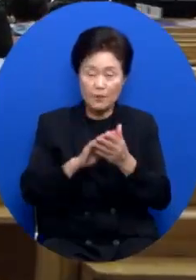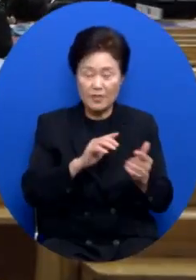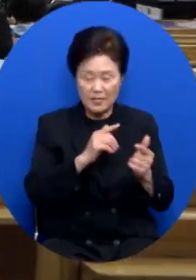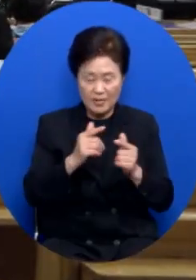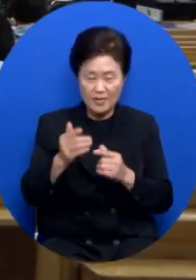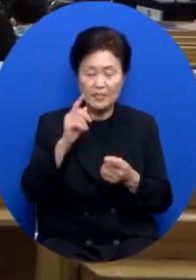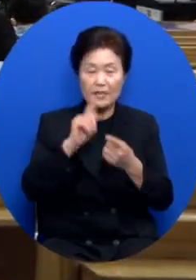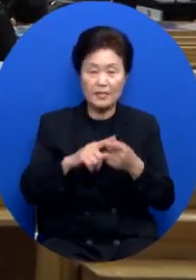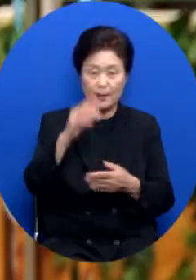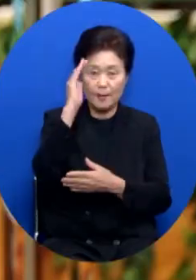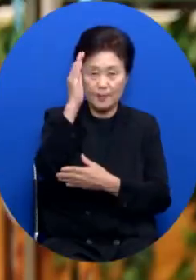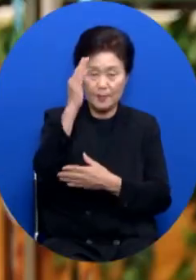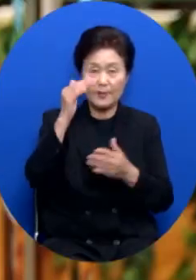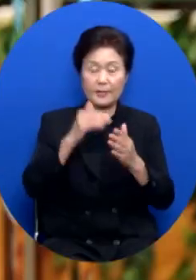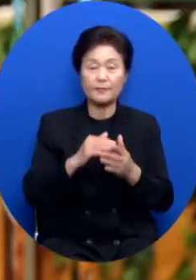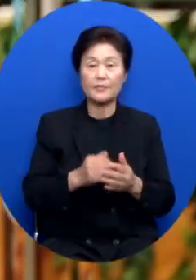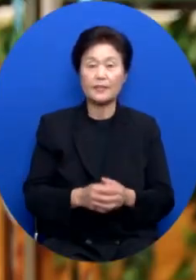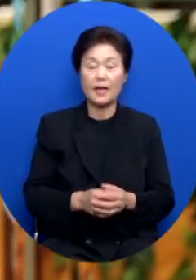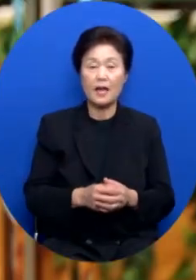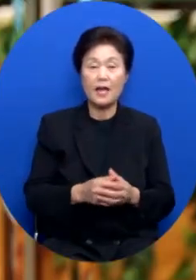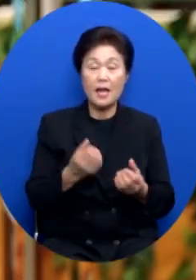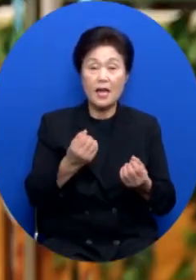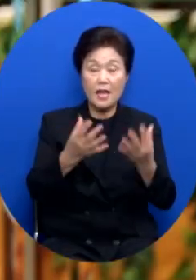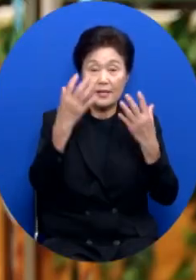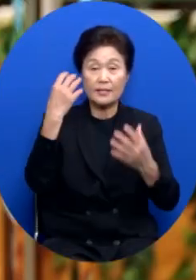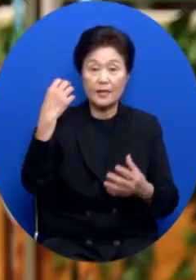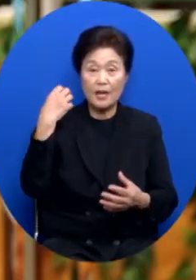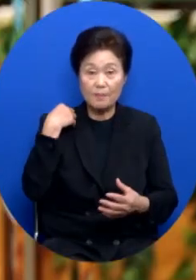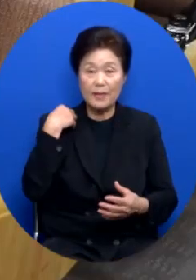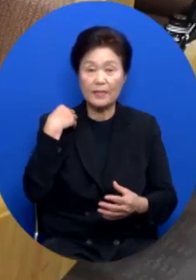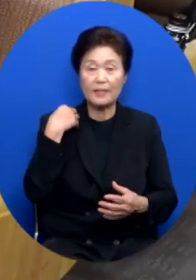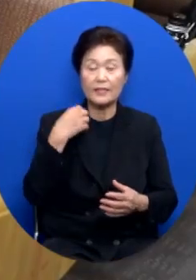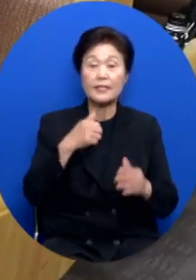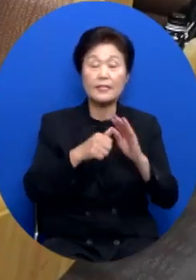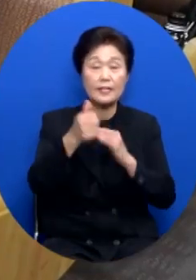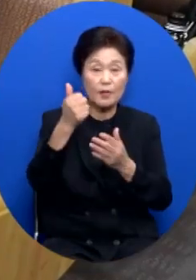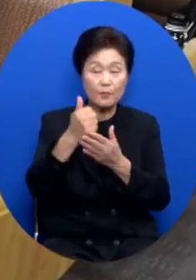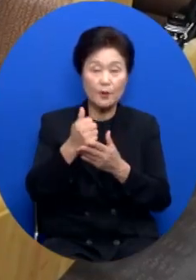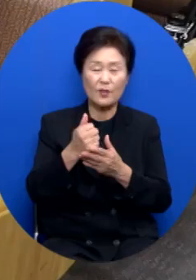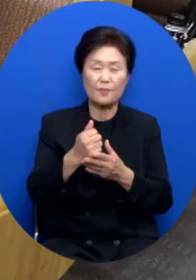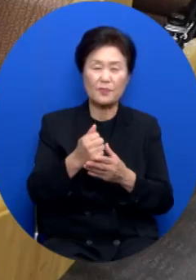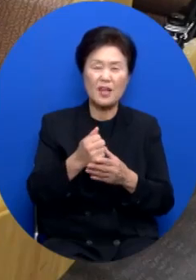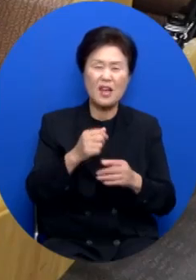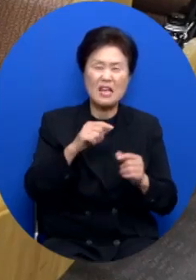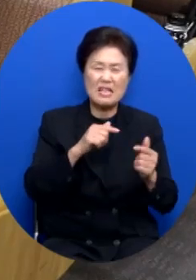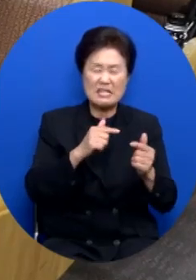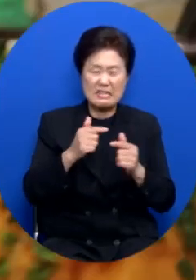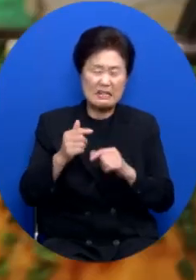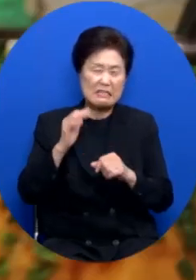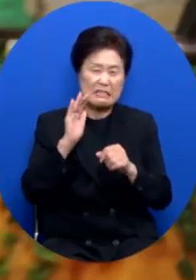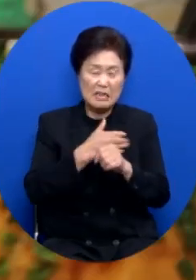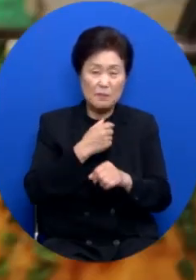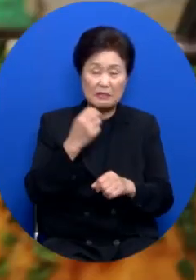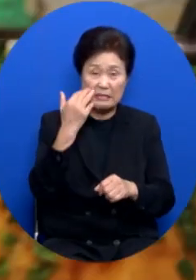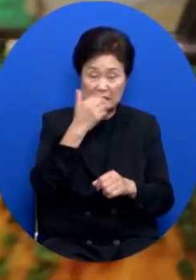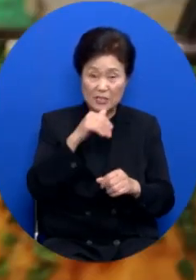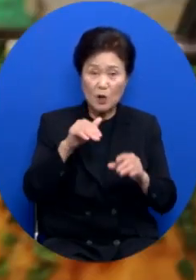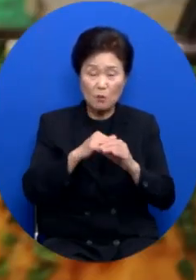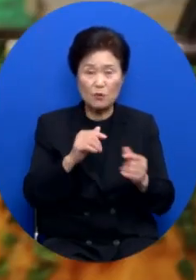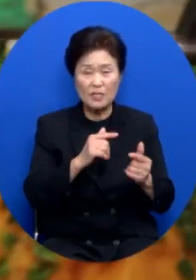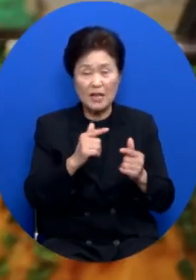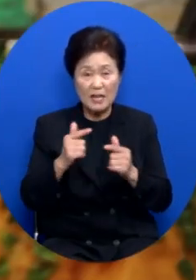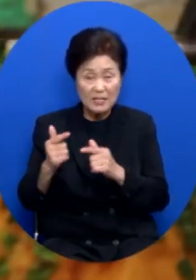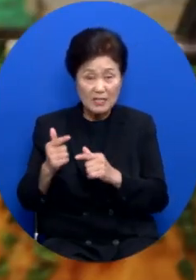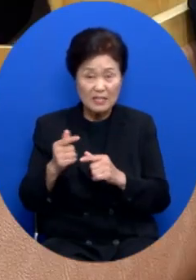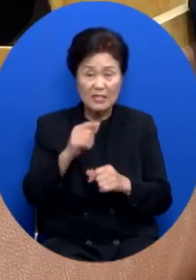열었습니다 행사를 주최한 전남 학부모 단체연합 양맹석 문제점과 성혁명 교육을